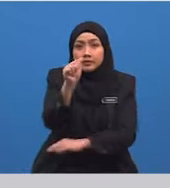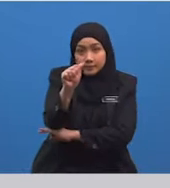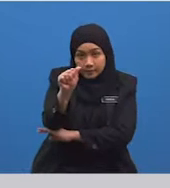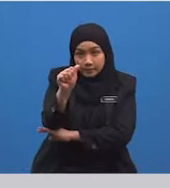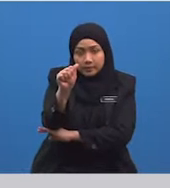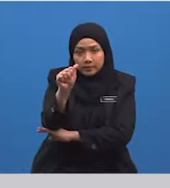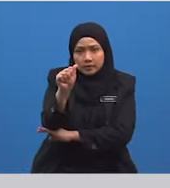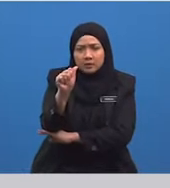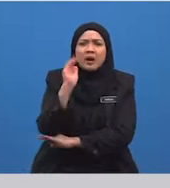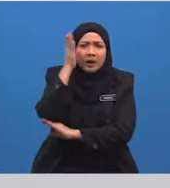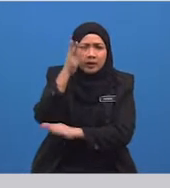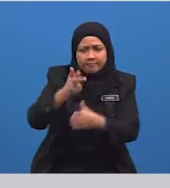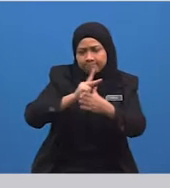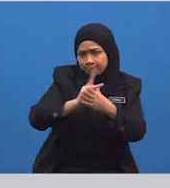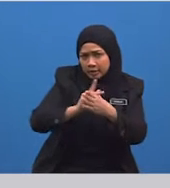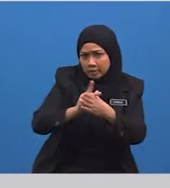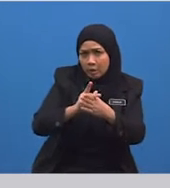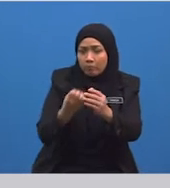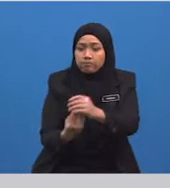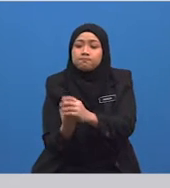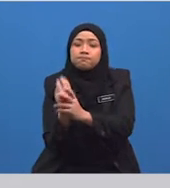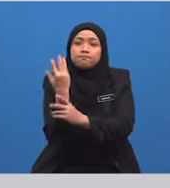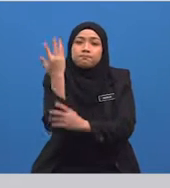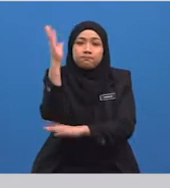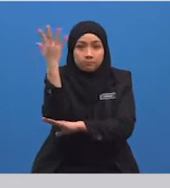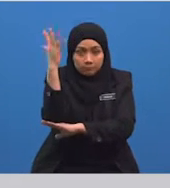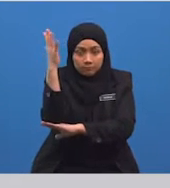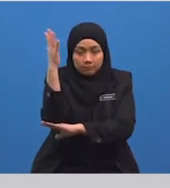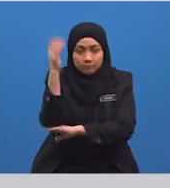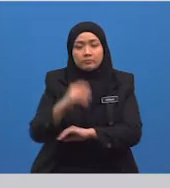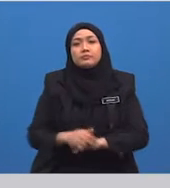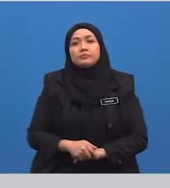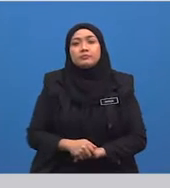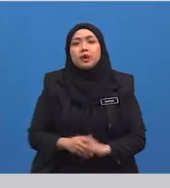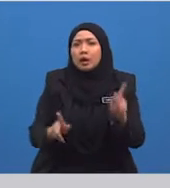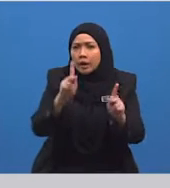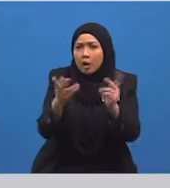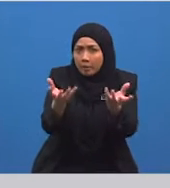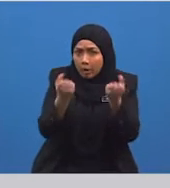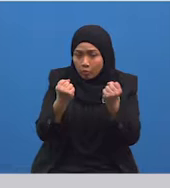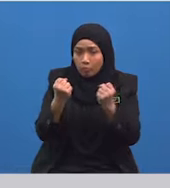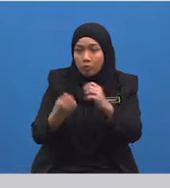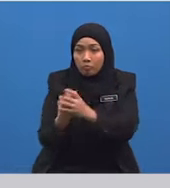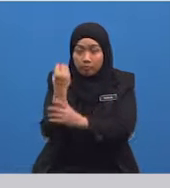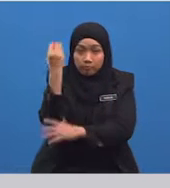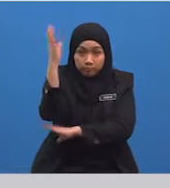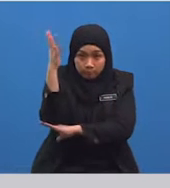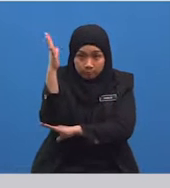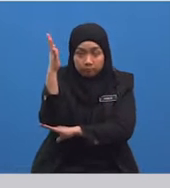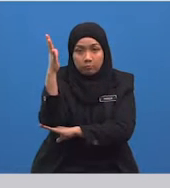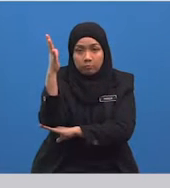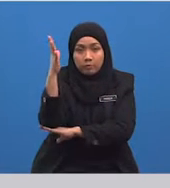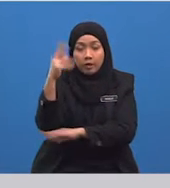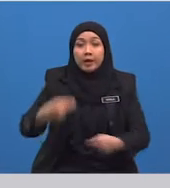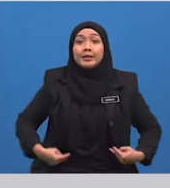pokok. Untuk memastikan tanaman boleh hidup subur, kita perlu menetralkan tanah